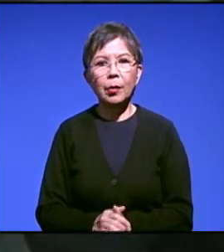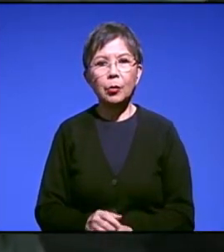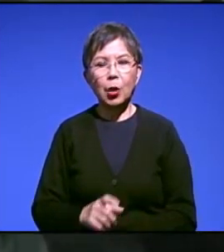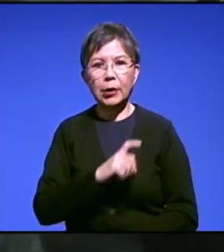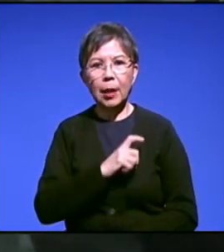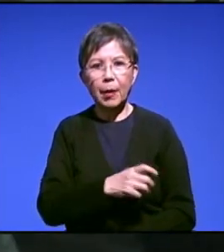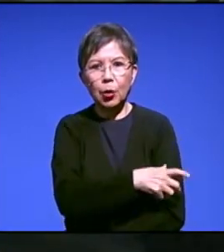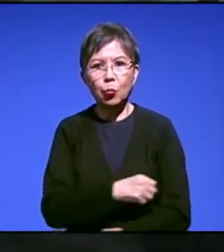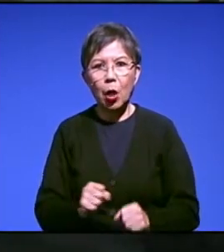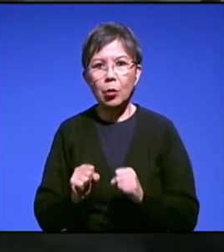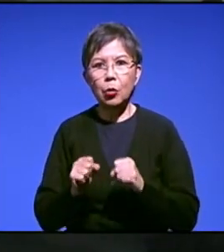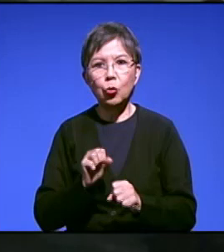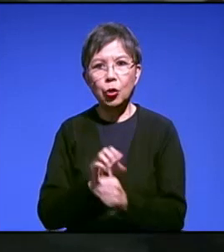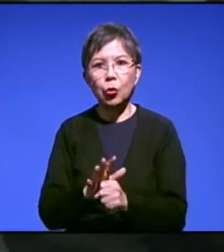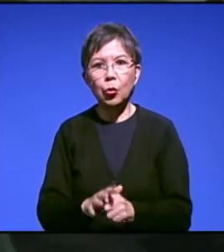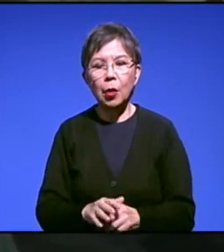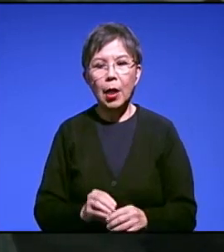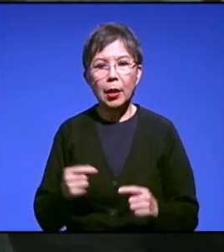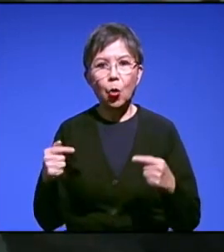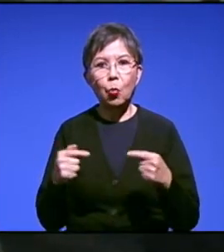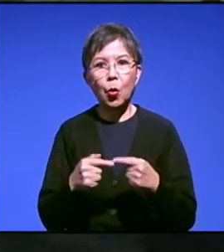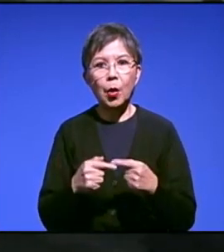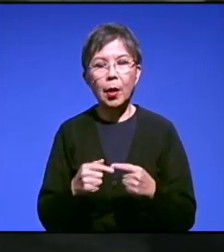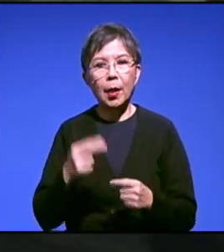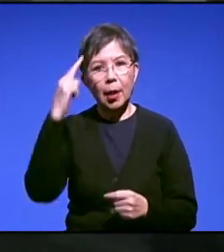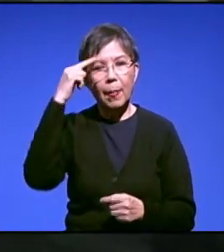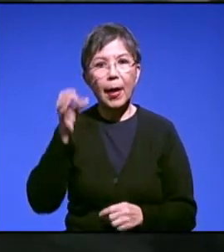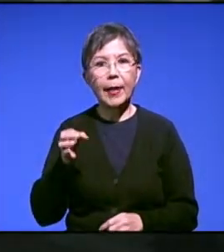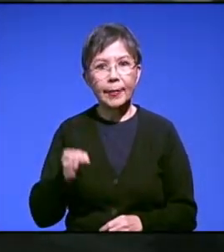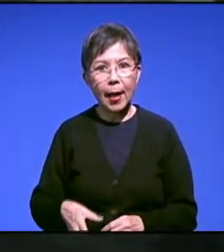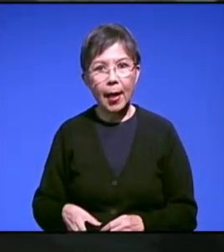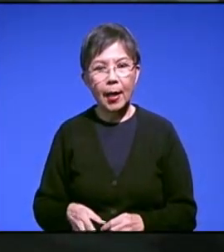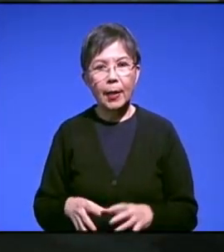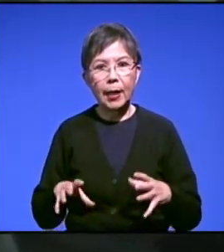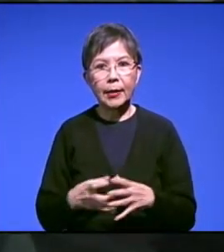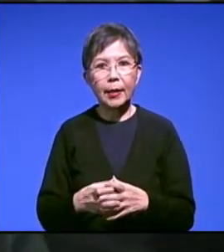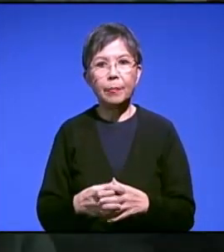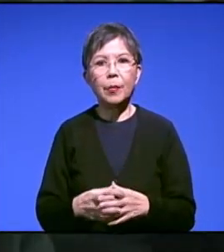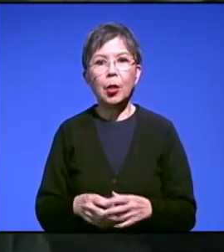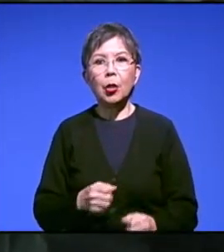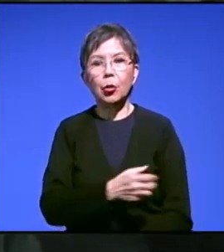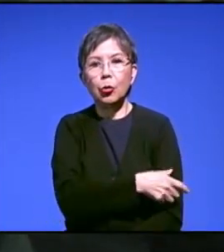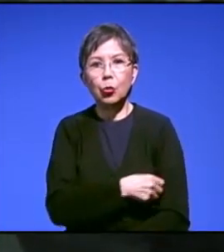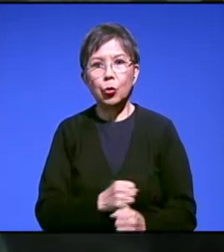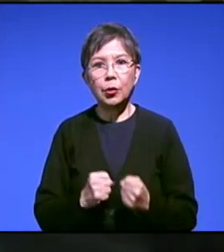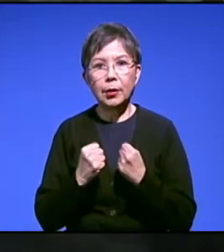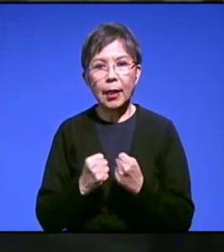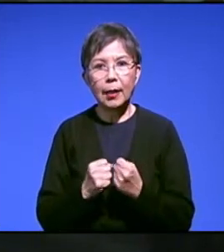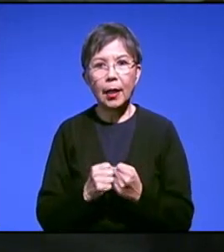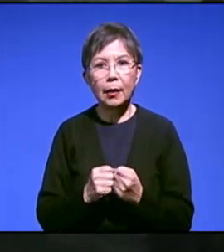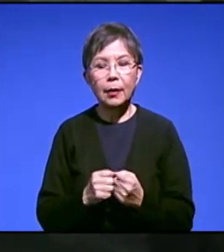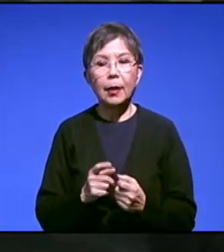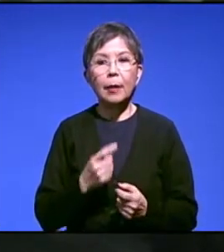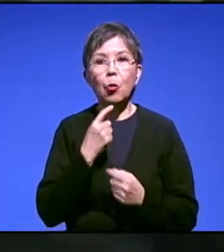Kecamatan, ya menghubungi pihak kepala desa dan tim gugus desa, dan yang